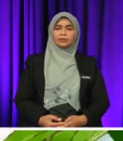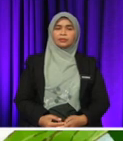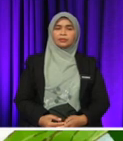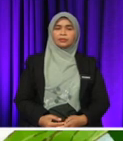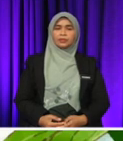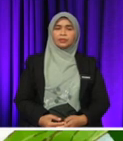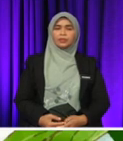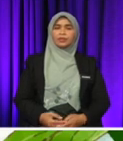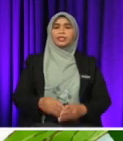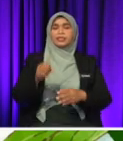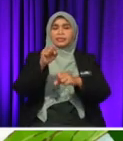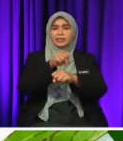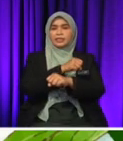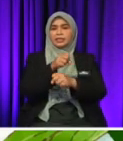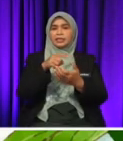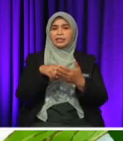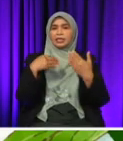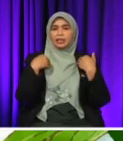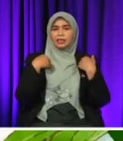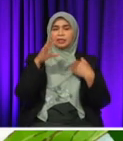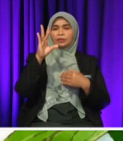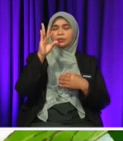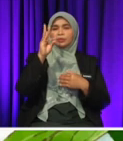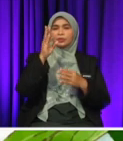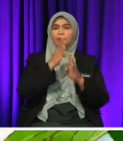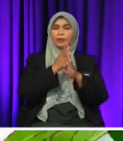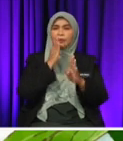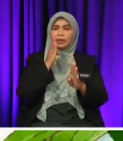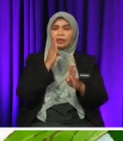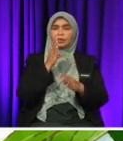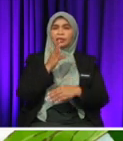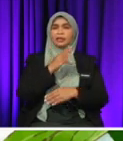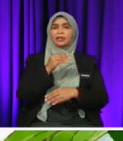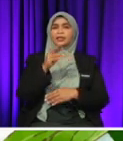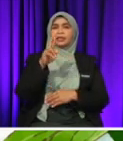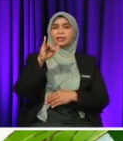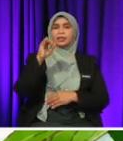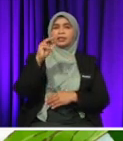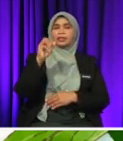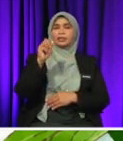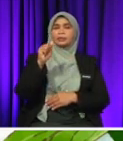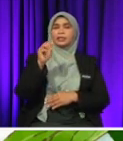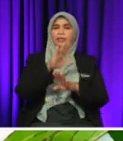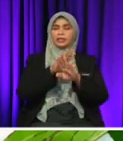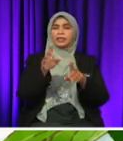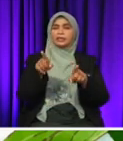saja ini mempunyai 7 baris seragam banyak ada Rima tidak sama yaitu